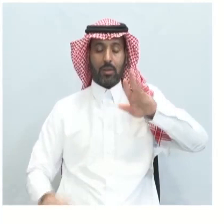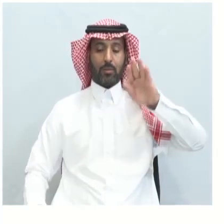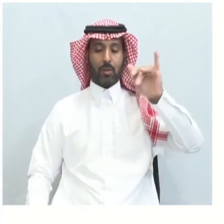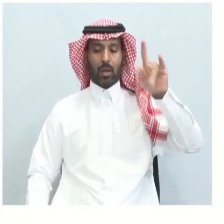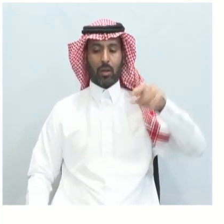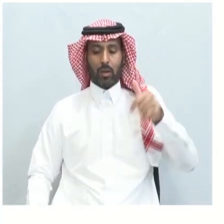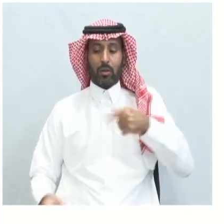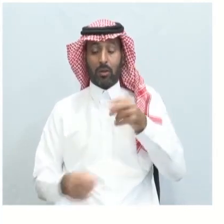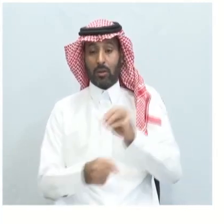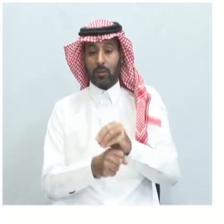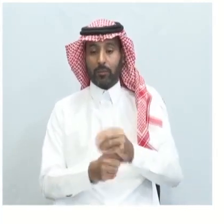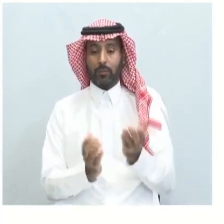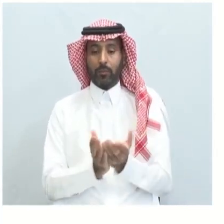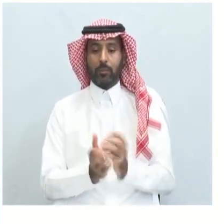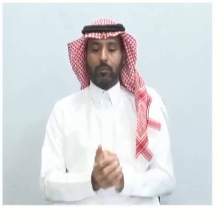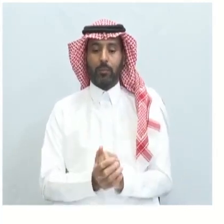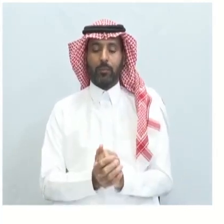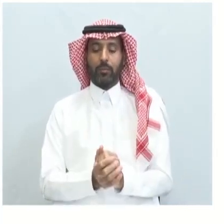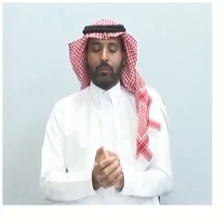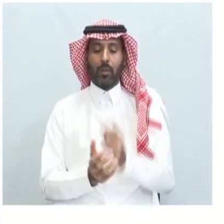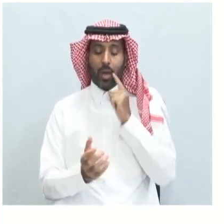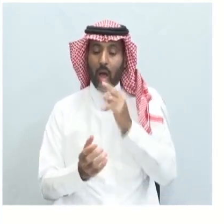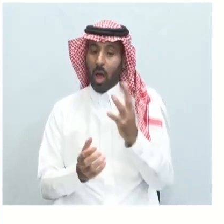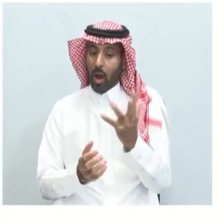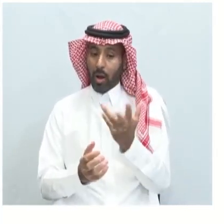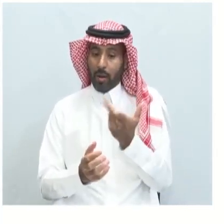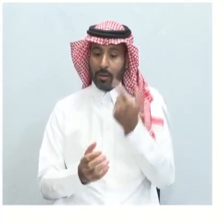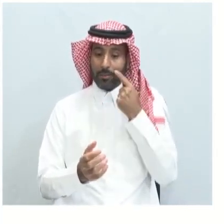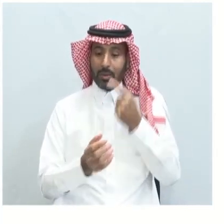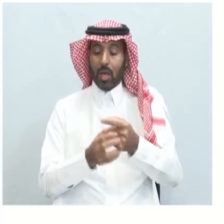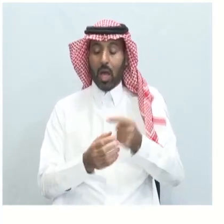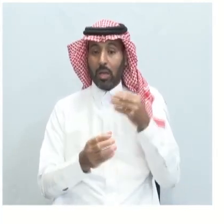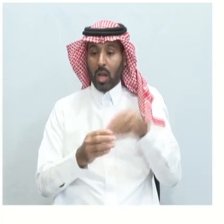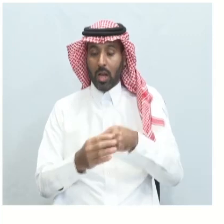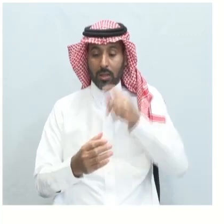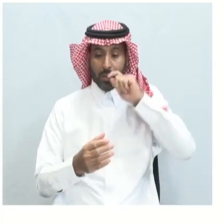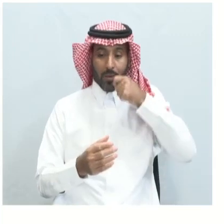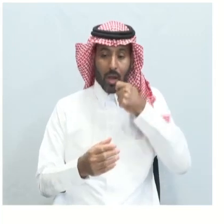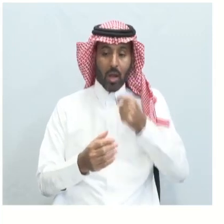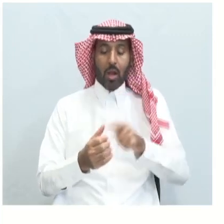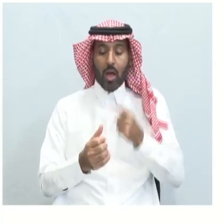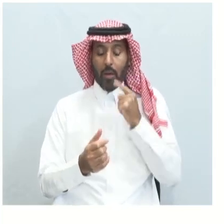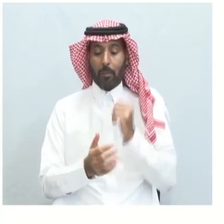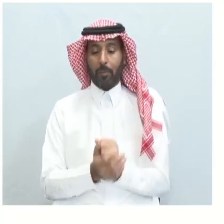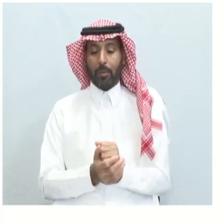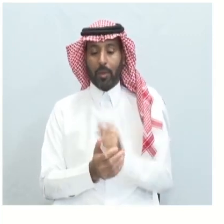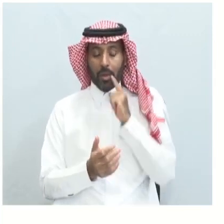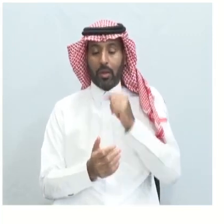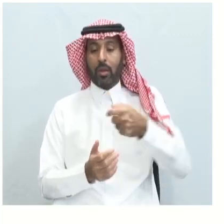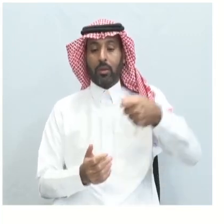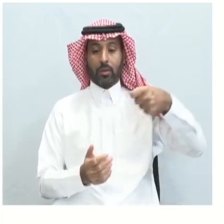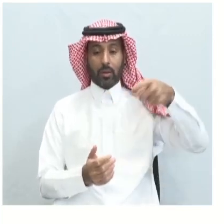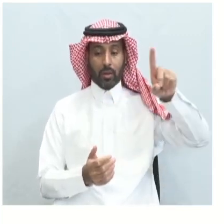السابق تعلمنا في الدرس السابق على خوارزميات التشفير التي كانت احداها خوارزميه ديفي